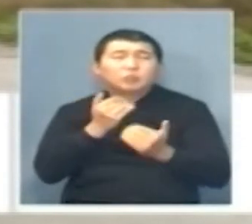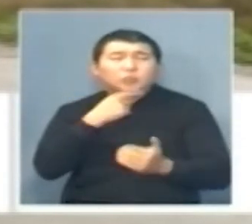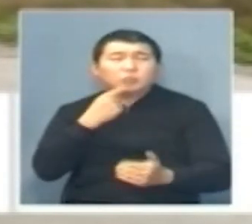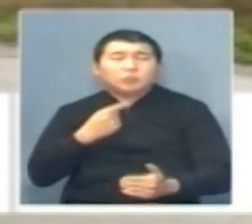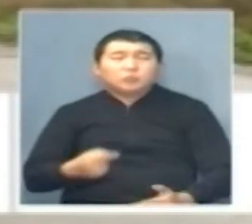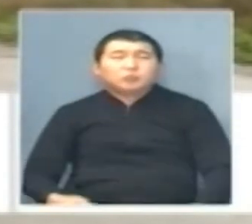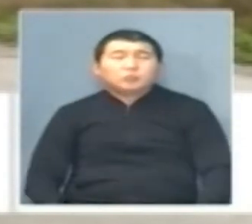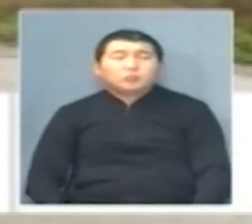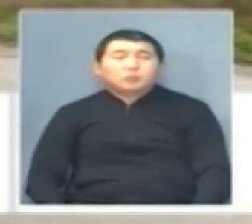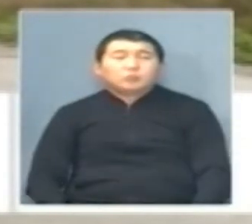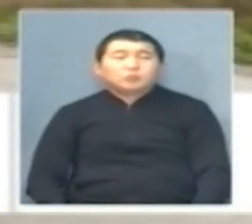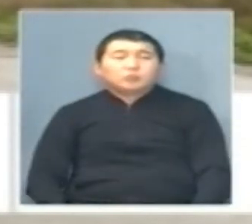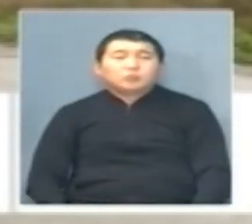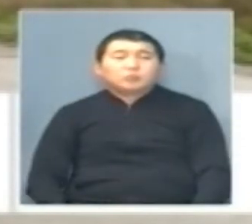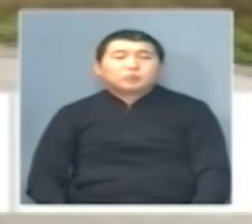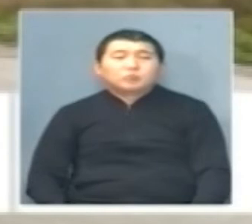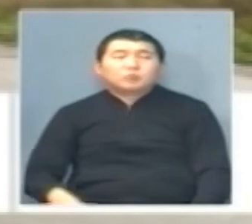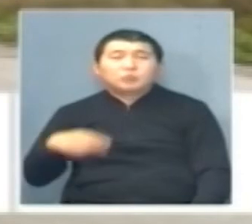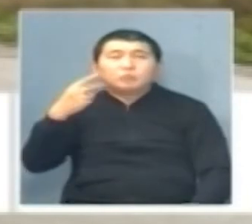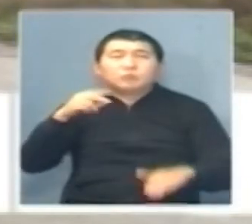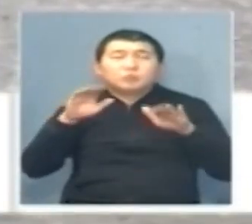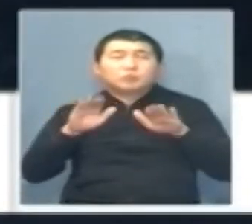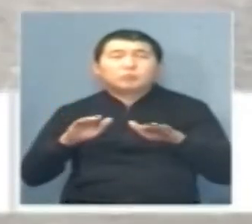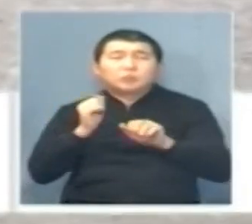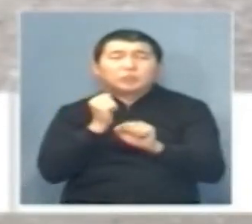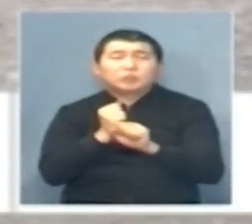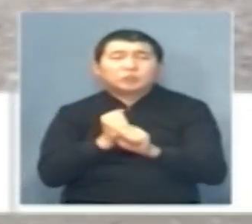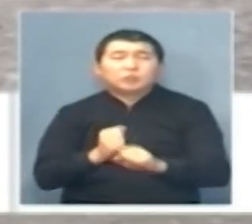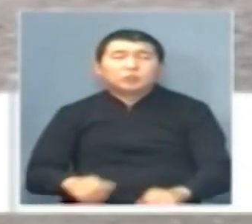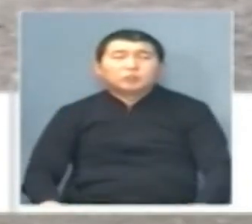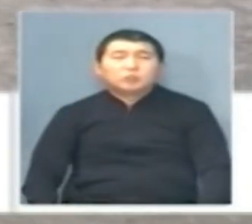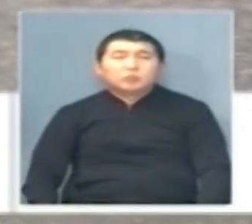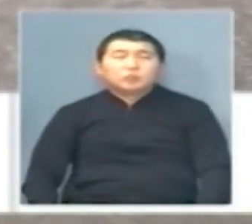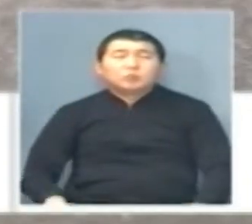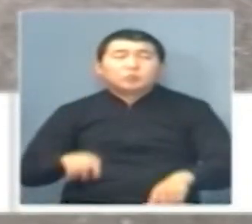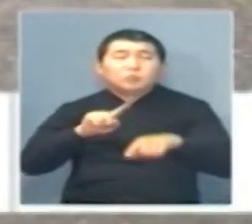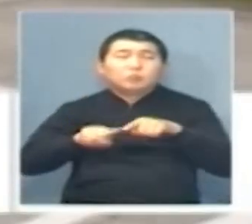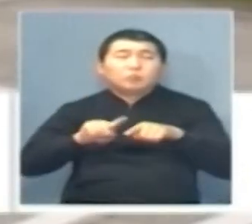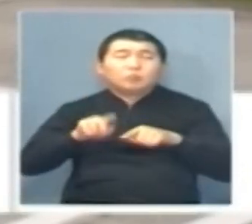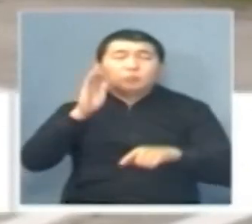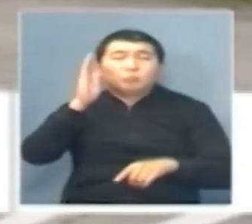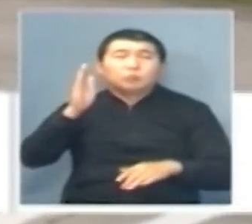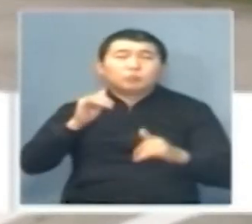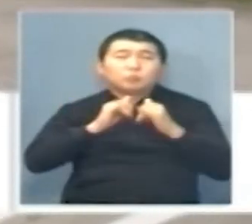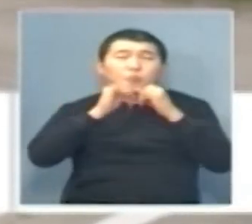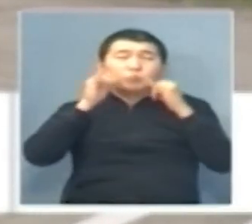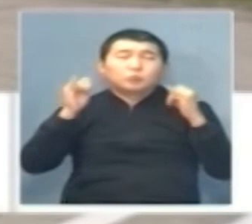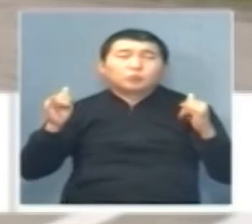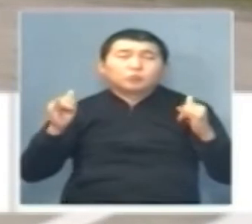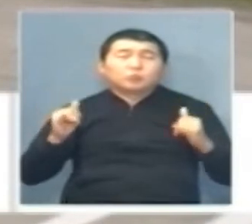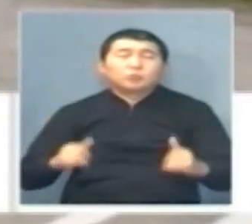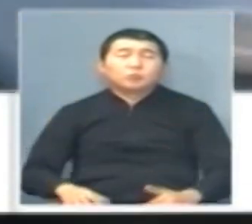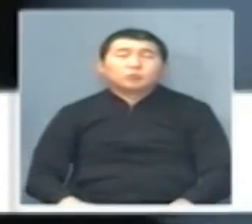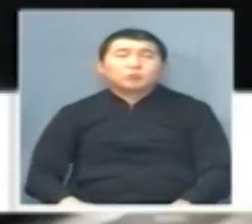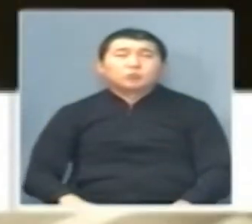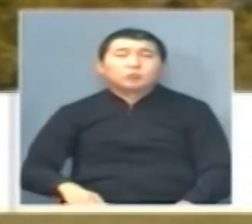метров шумовых полос на 20 участках. В ближайшем будущем планируется увеличить количество шумовых полос на